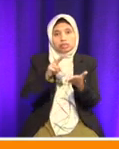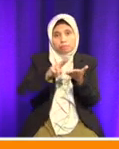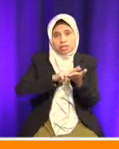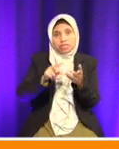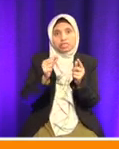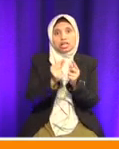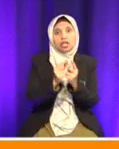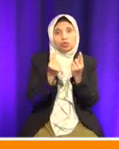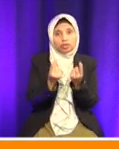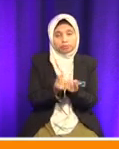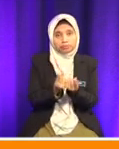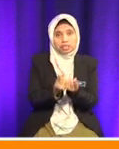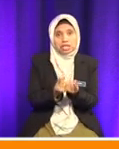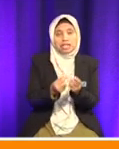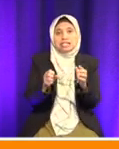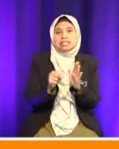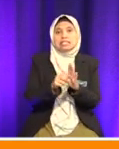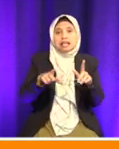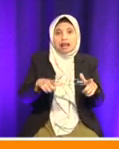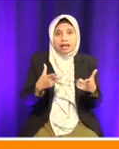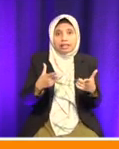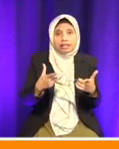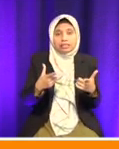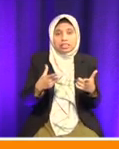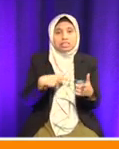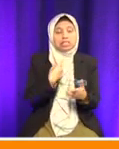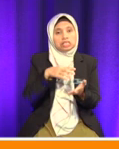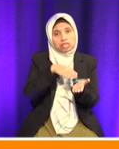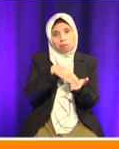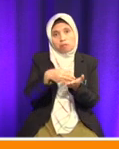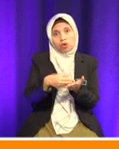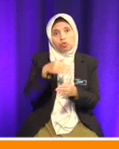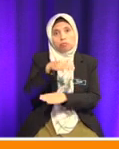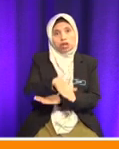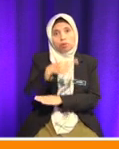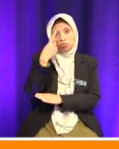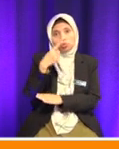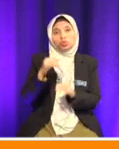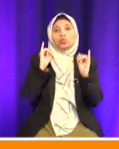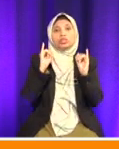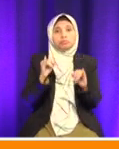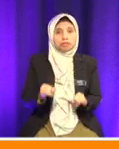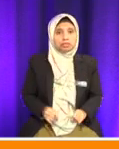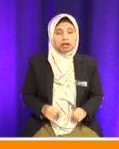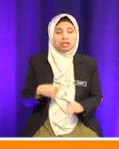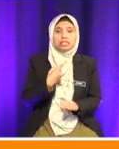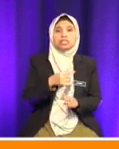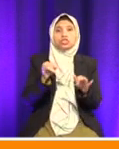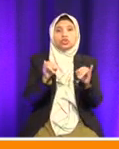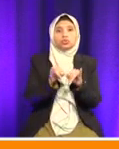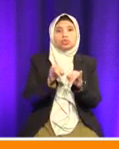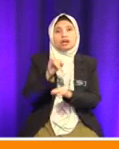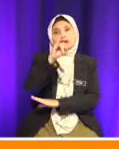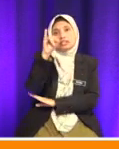mulai ini juga selain daripada kita bangun malam itu untuk beribadah kita juga berzikir dan kita